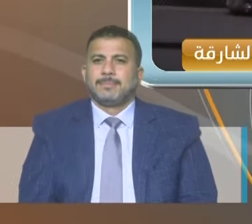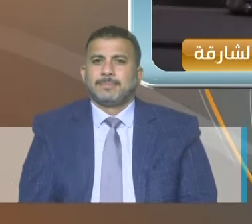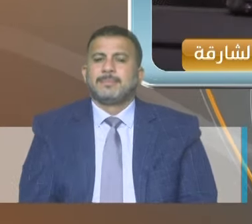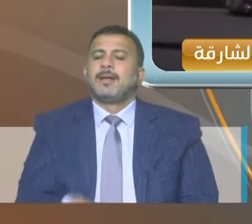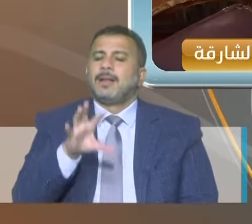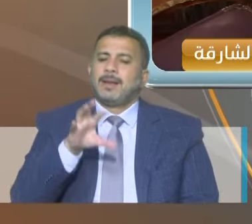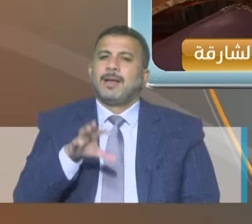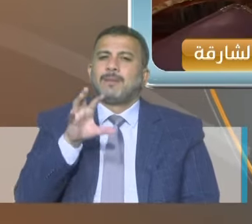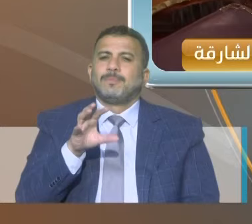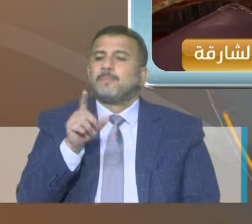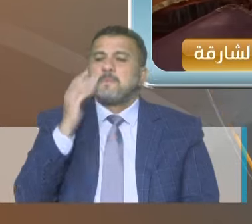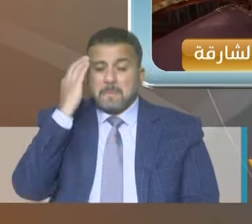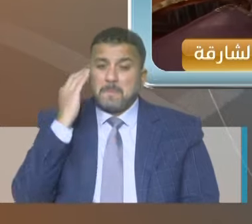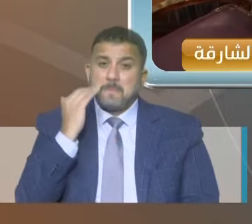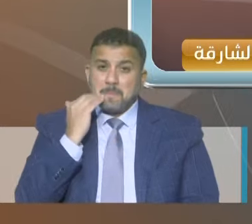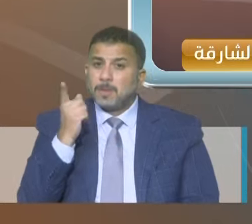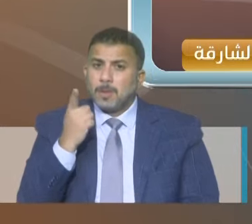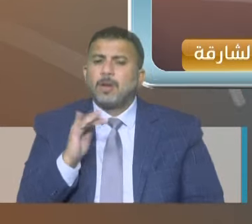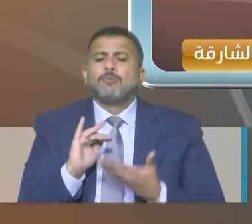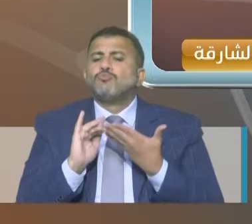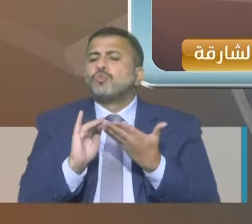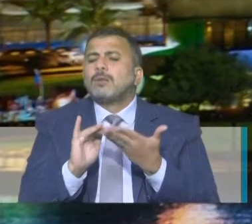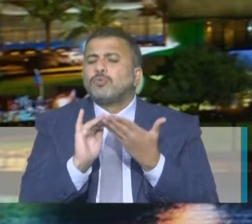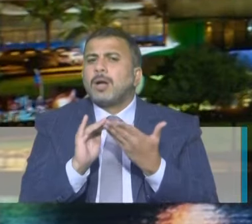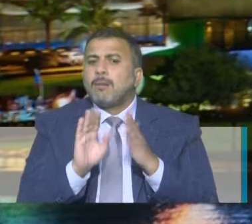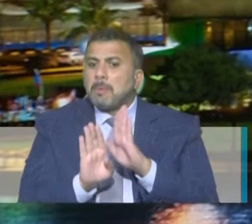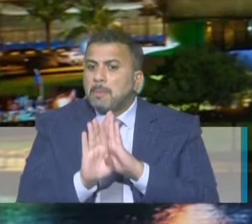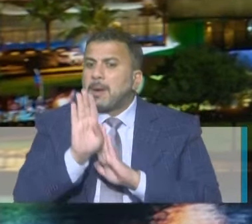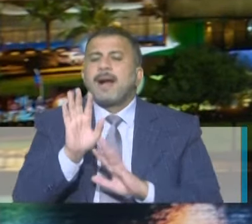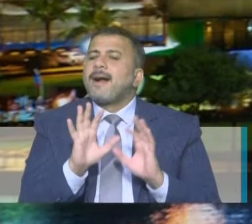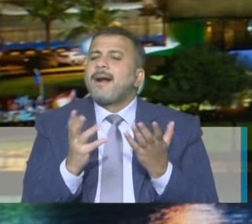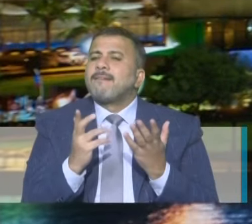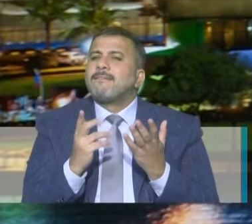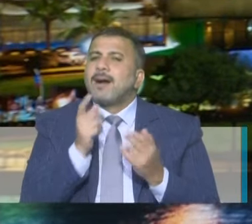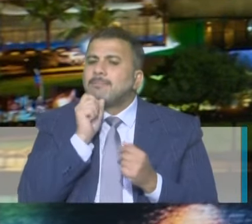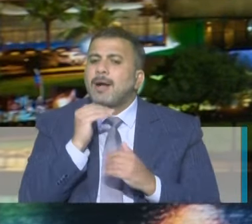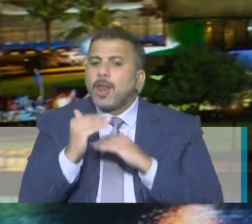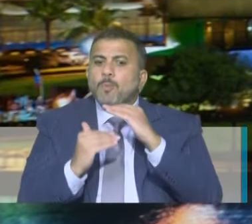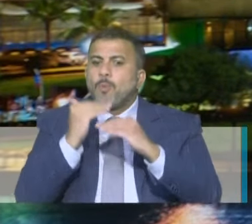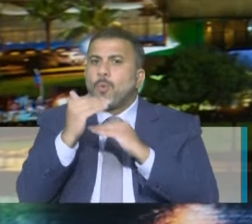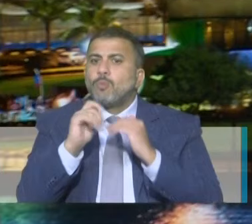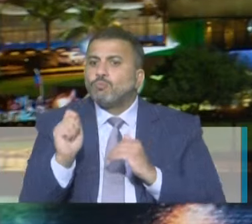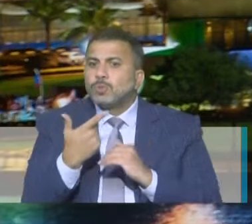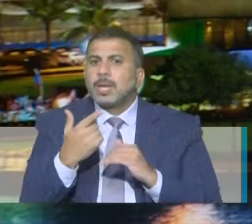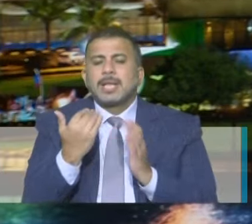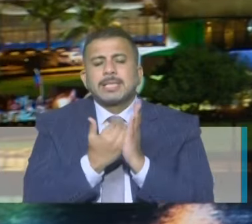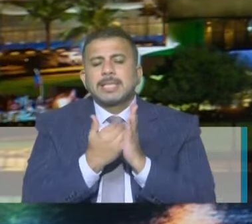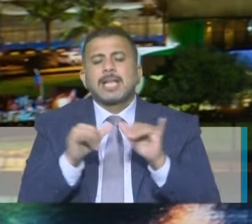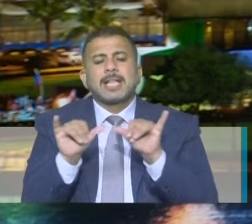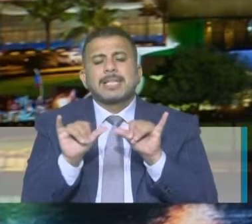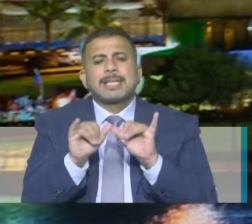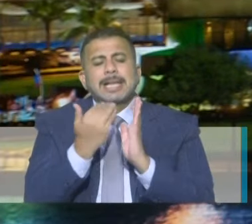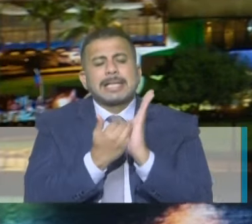نعم أستاذة نورة، ما هي العوامل التي ساعدت على تحقيق هذا النمو الاستثنائي في مستهدفات تسريع الأنشطة الاقتصادية